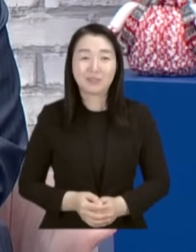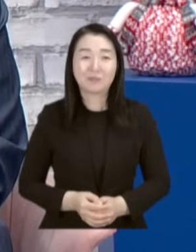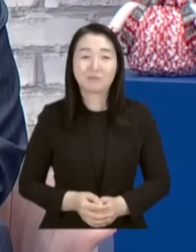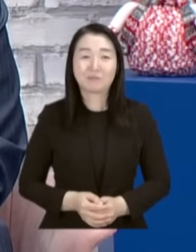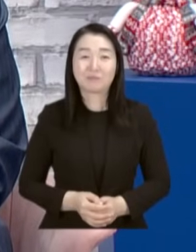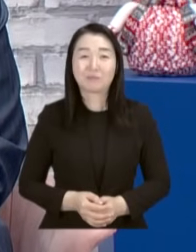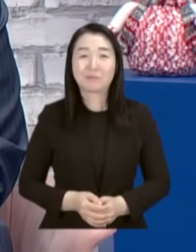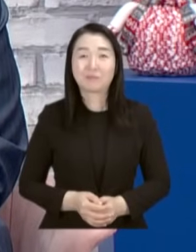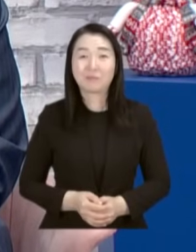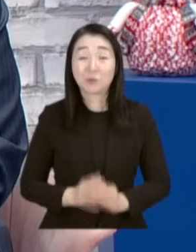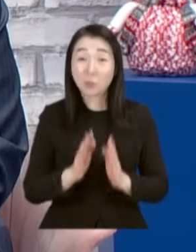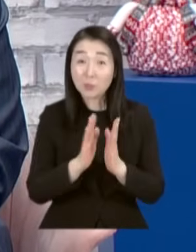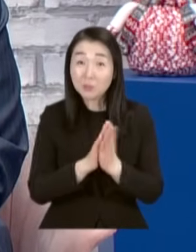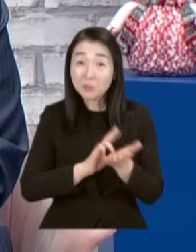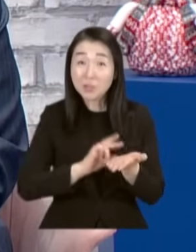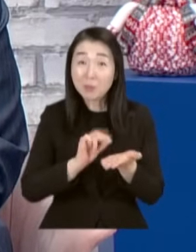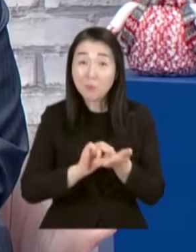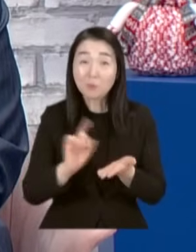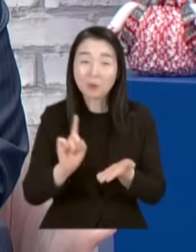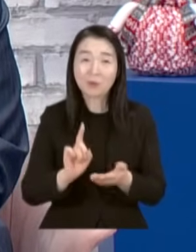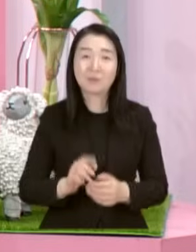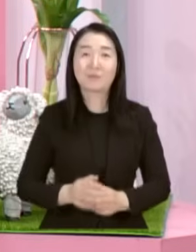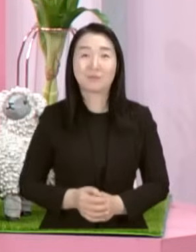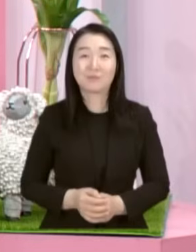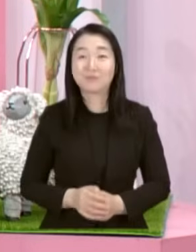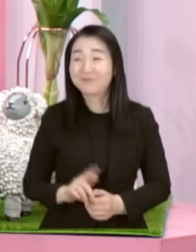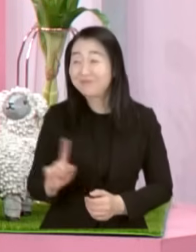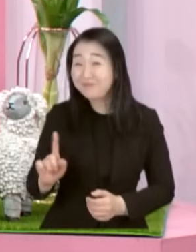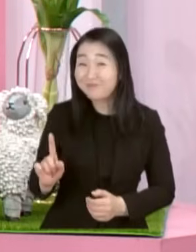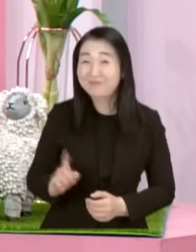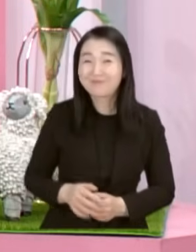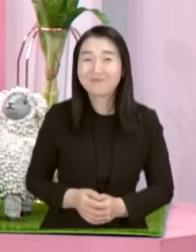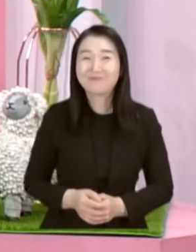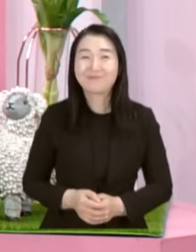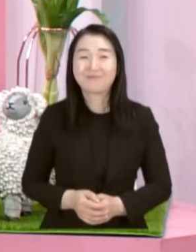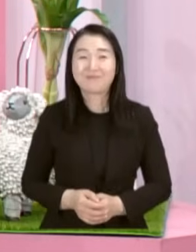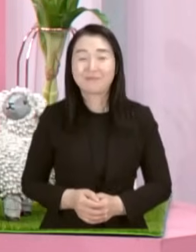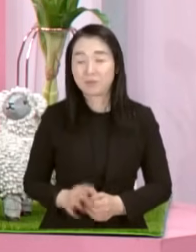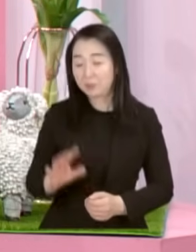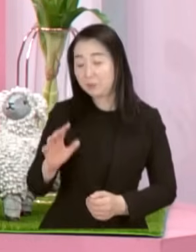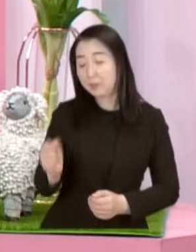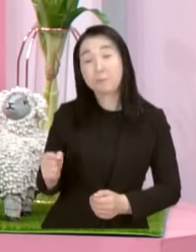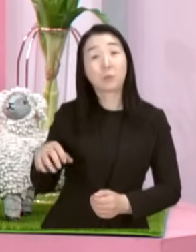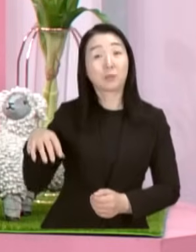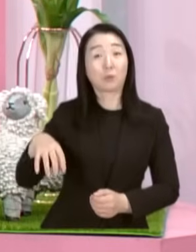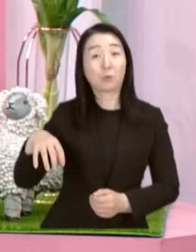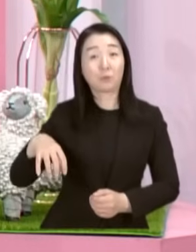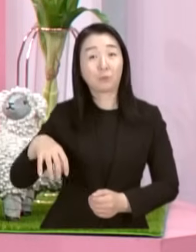따로 저 기도 제목 있으세요? 아, 기도 제목. 네. 네네네. 지금 이제 캄보디아에